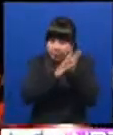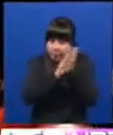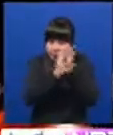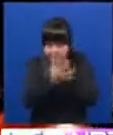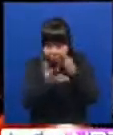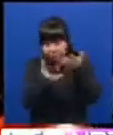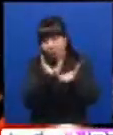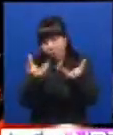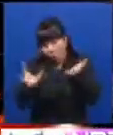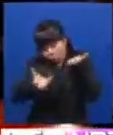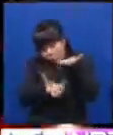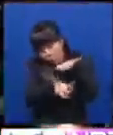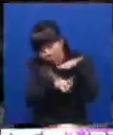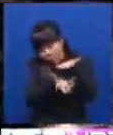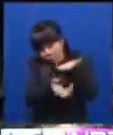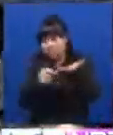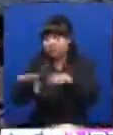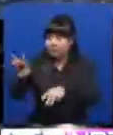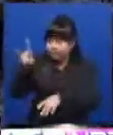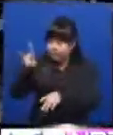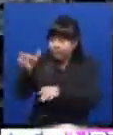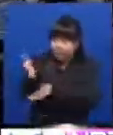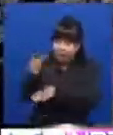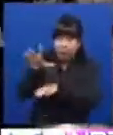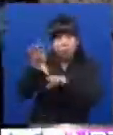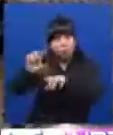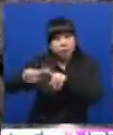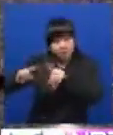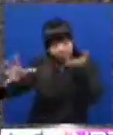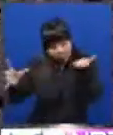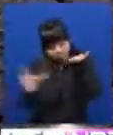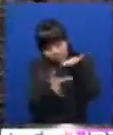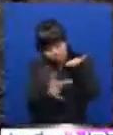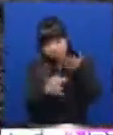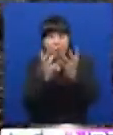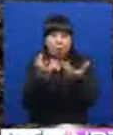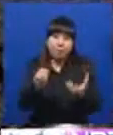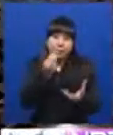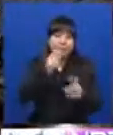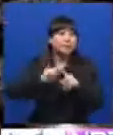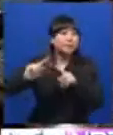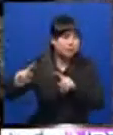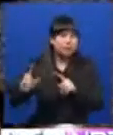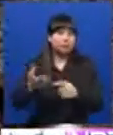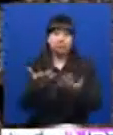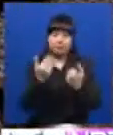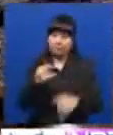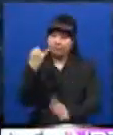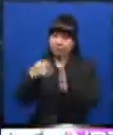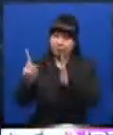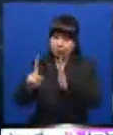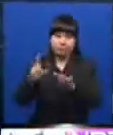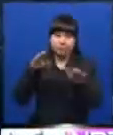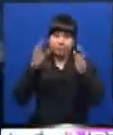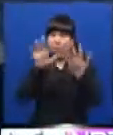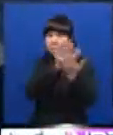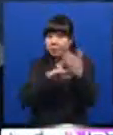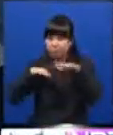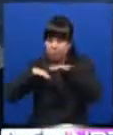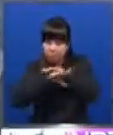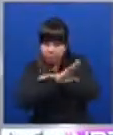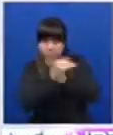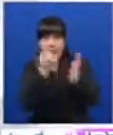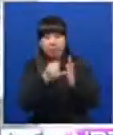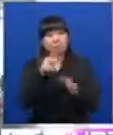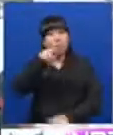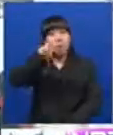ของเพื่อใช้เก็บสัตว์น้ำที่จับได้และอุปกรณ์ยังชีพในทะเลเจ้าหน้าที่แจ้งข้อหาเข้าเมืองผิดกฎหมายและผิดพรบการ